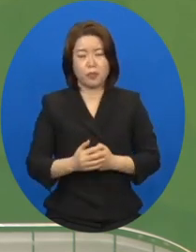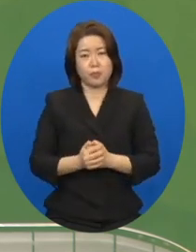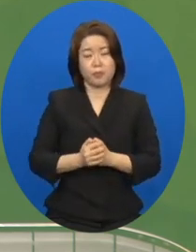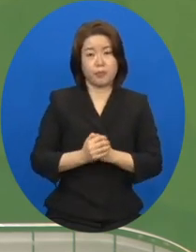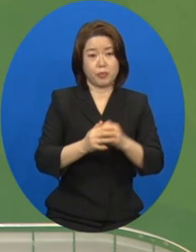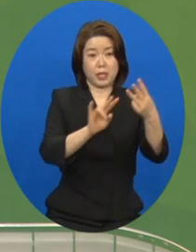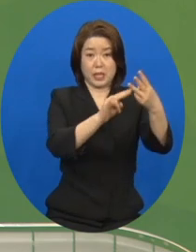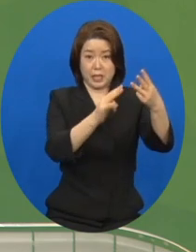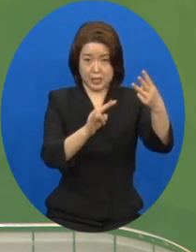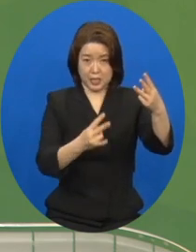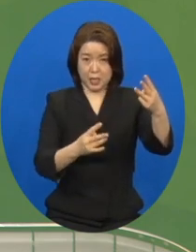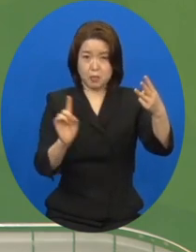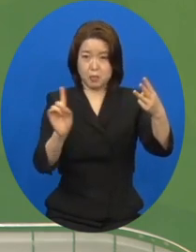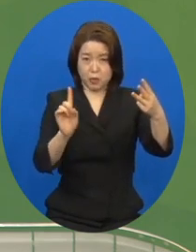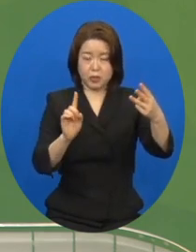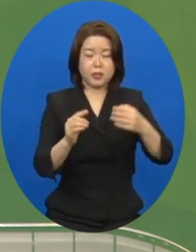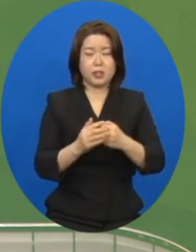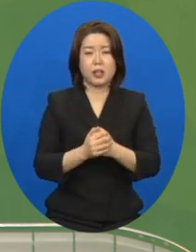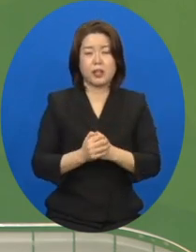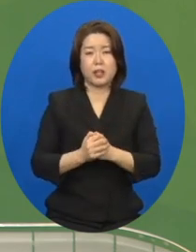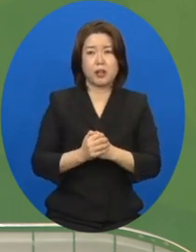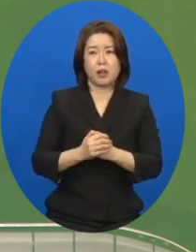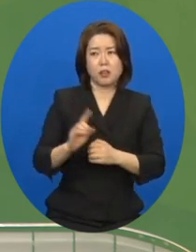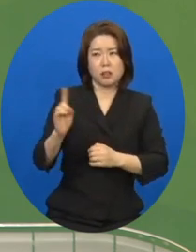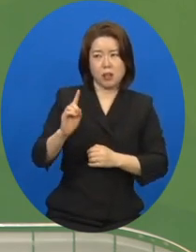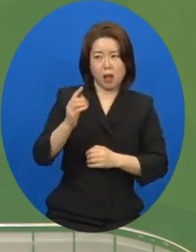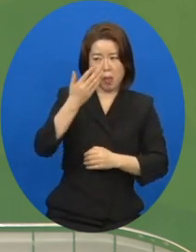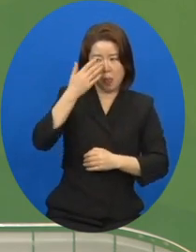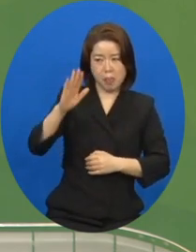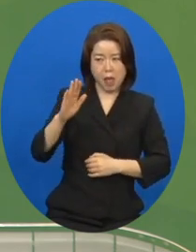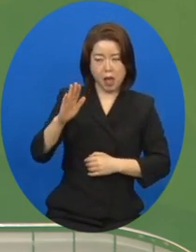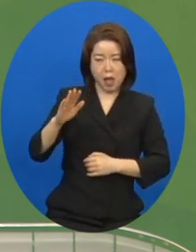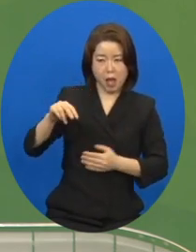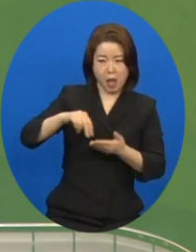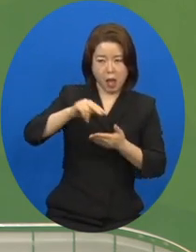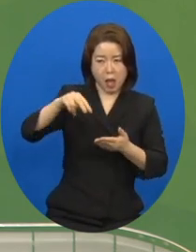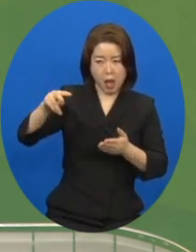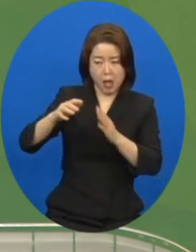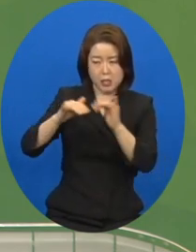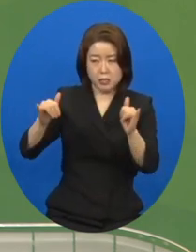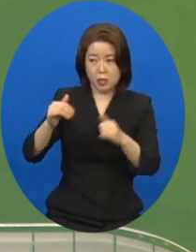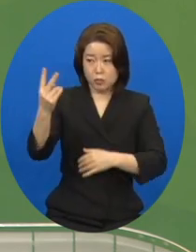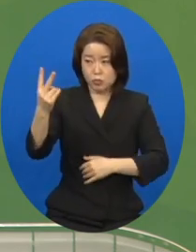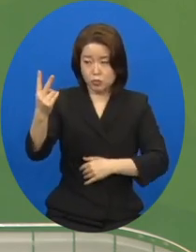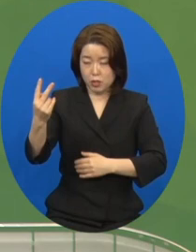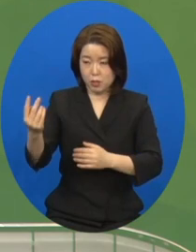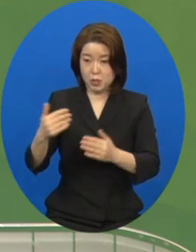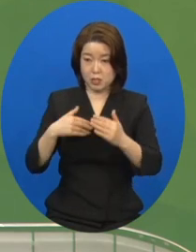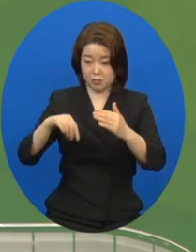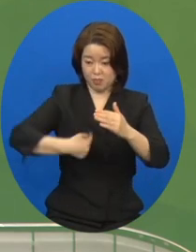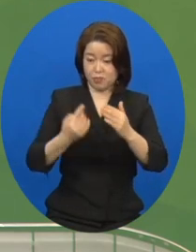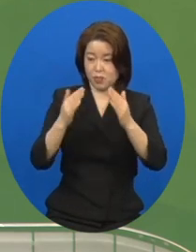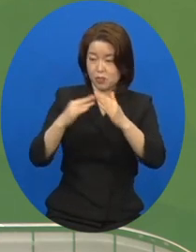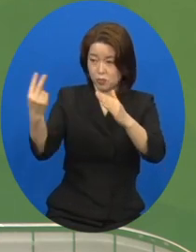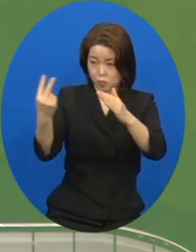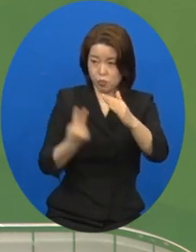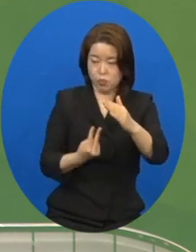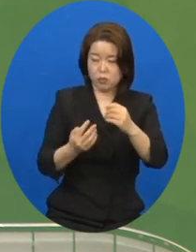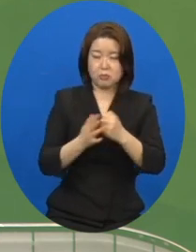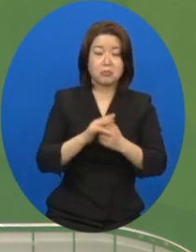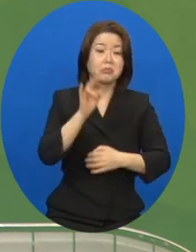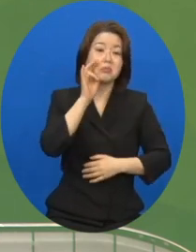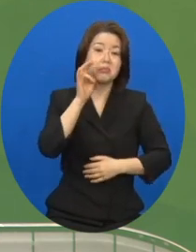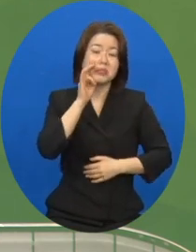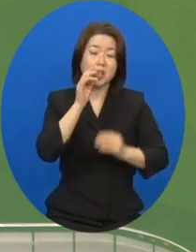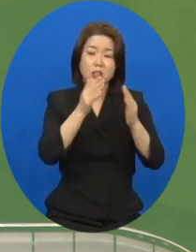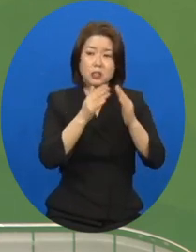라합이 어느 날 어떤 낯선 나그네 두 사람이 자기 집에 들어왔어요. 창녀의 집이니까 뭐 이 사람 저